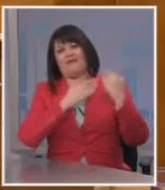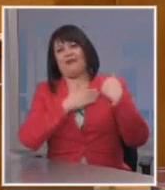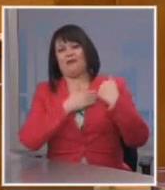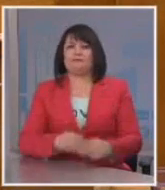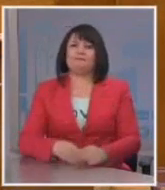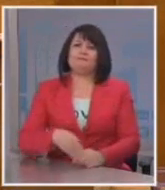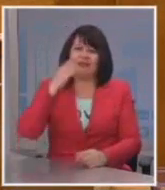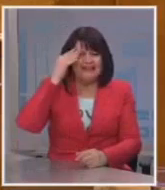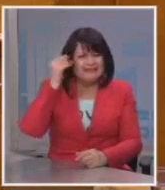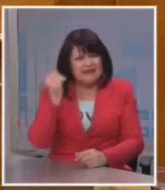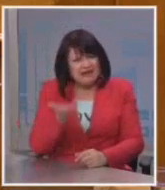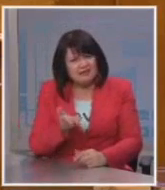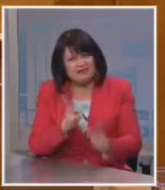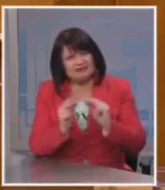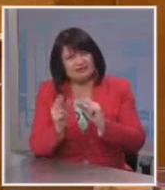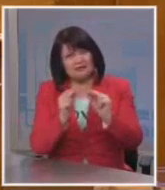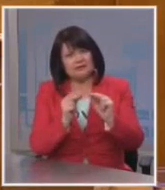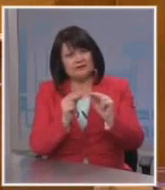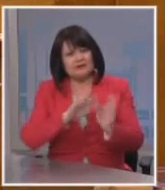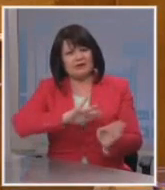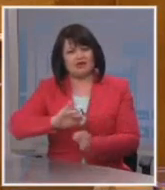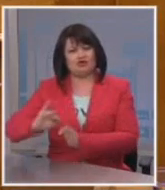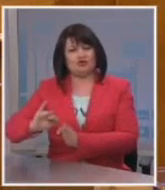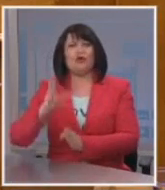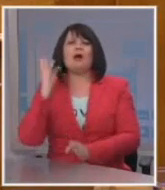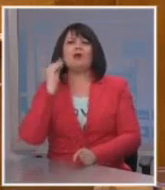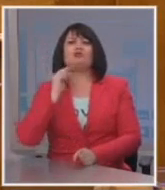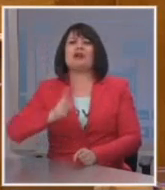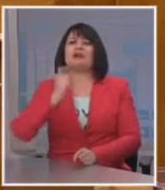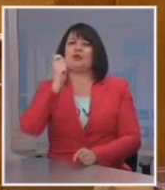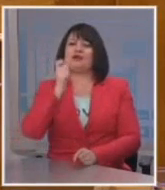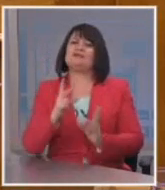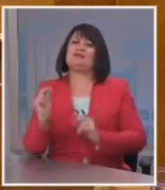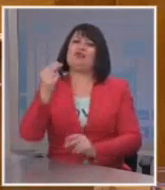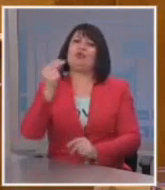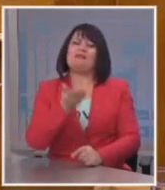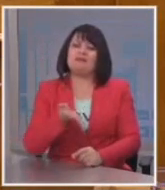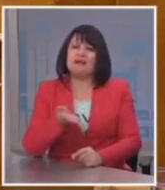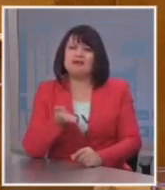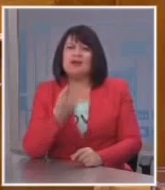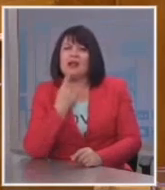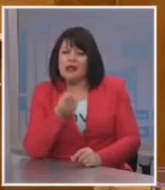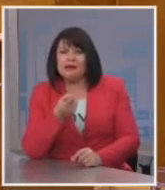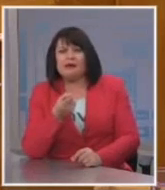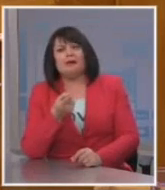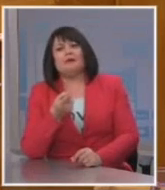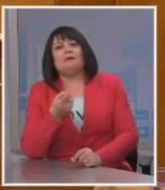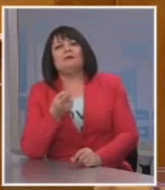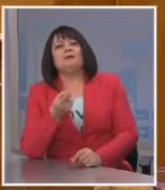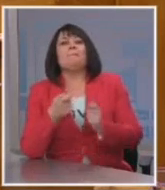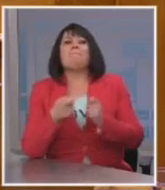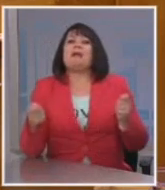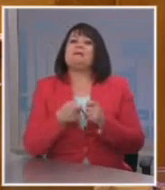Ξεχάσαμε τη συζήτηση που γίνεται και άκουσα βουλευτές της αντιπολίτευσης να μιλούν για τα μέτρα τα